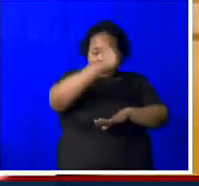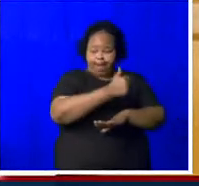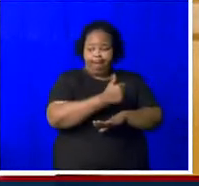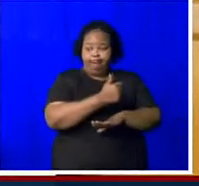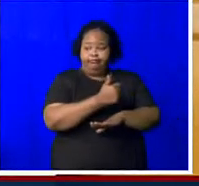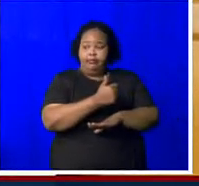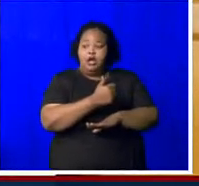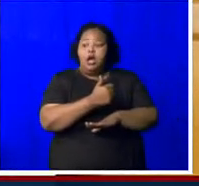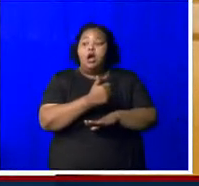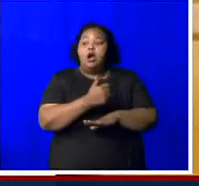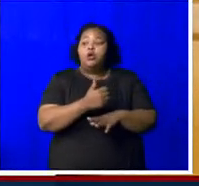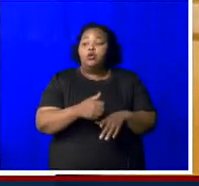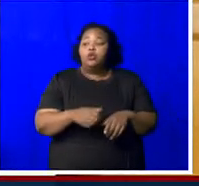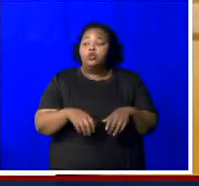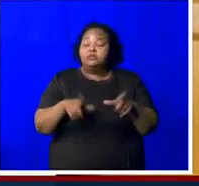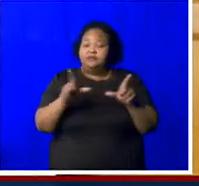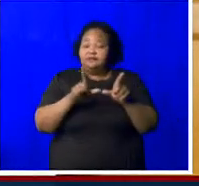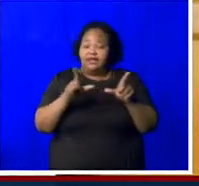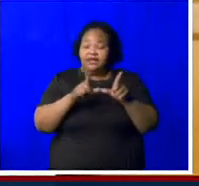Ithi